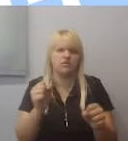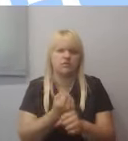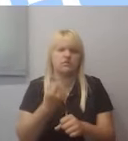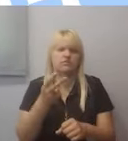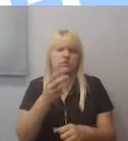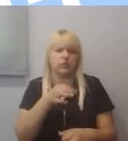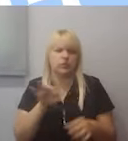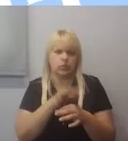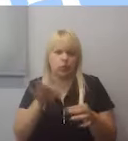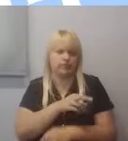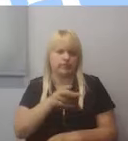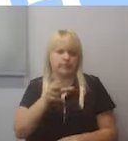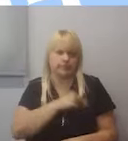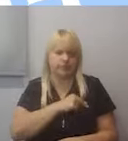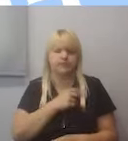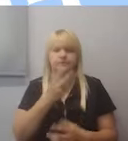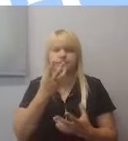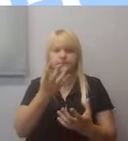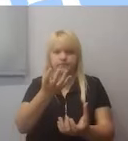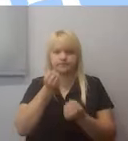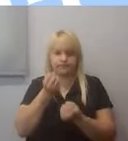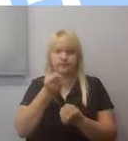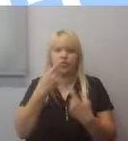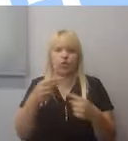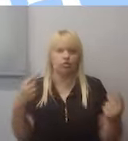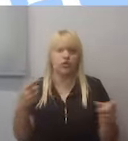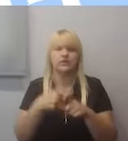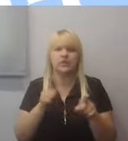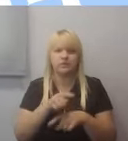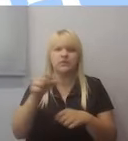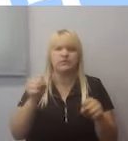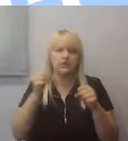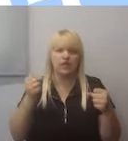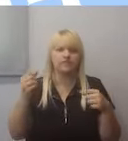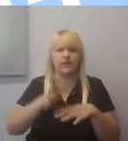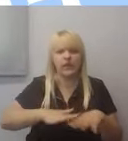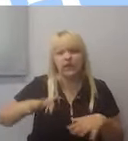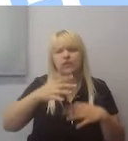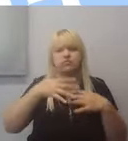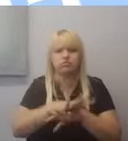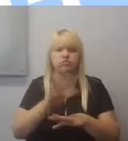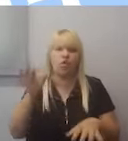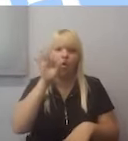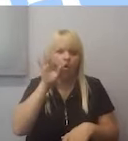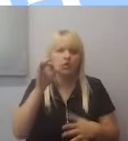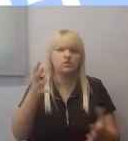dažādi ja un tāpēc centies iekļauties tajā vidē nestaigā koši dzeltenās un oranžās drēbēs nu diemžēl dienestiem tāds darbs ja